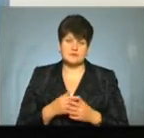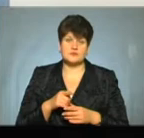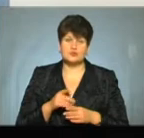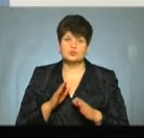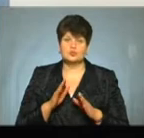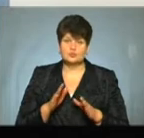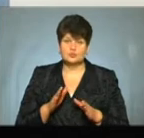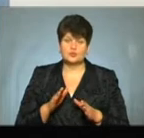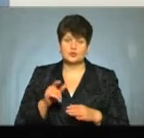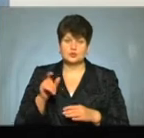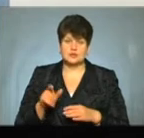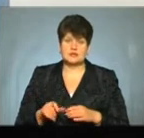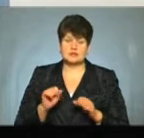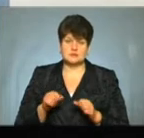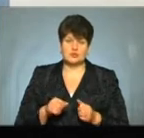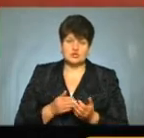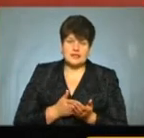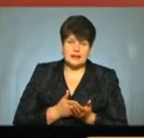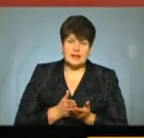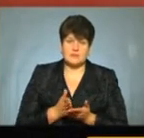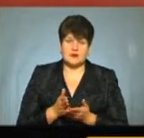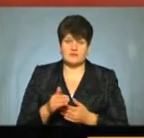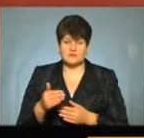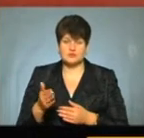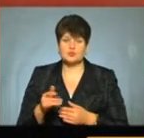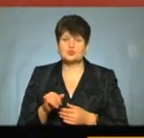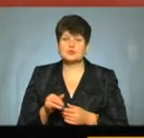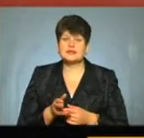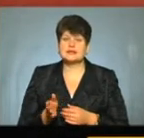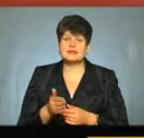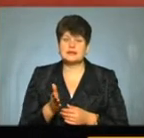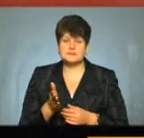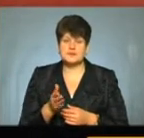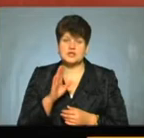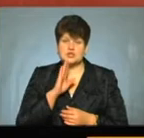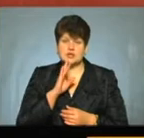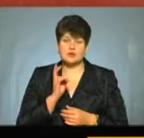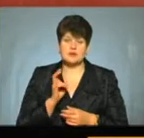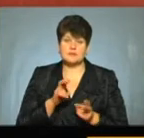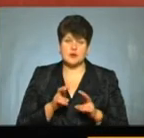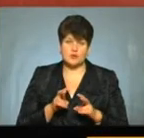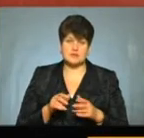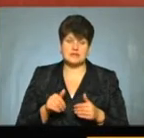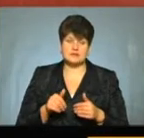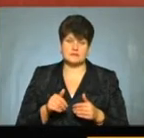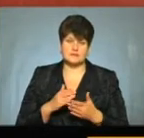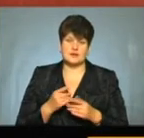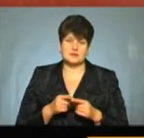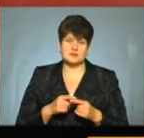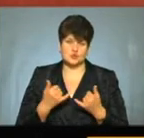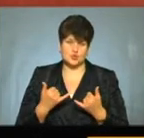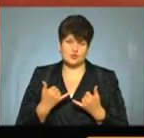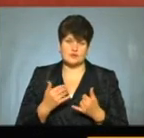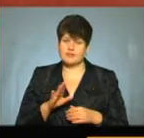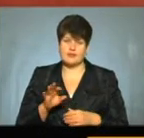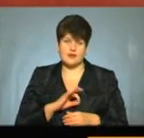скажімо так, людину зможе направити, в яку сторону їй іти. Оскільки жінка, коли приходить, стикнулася з цим сьогодні, і не